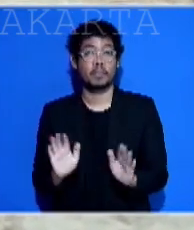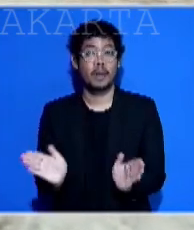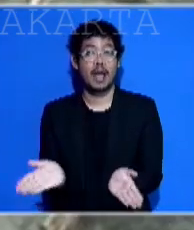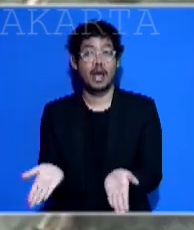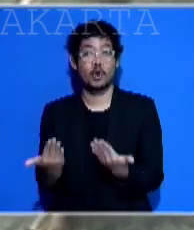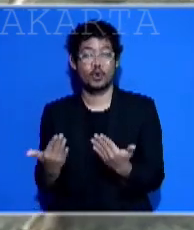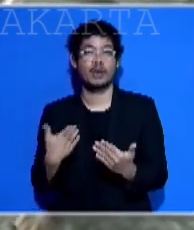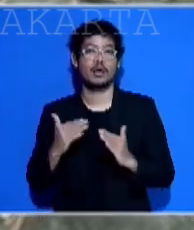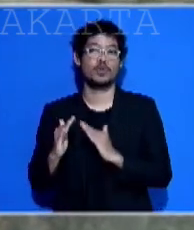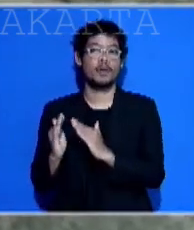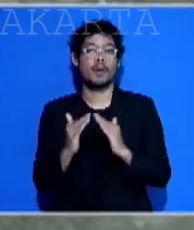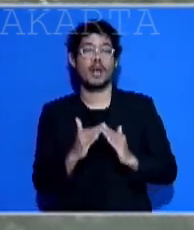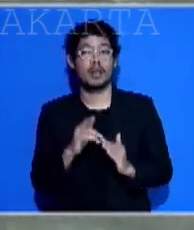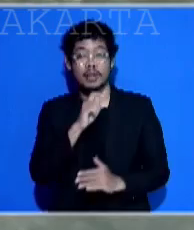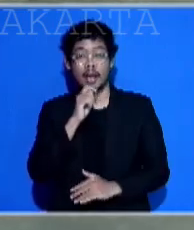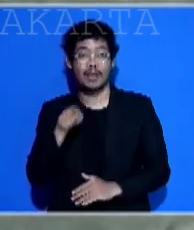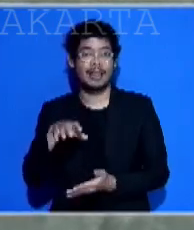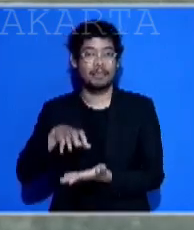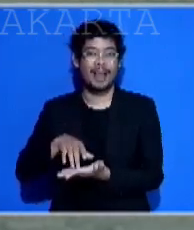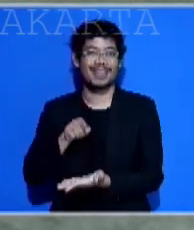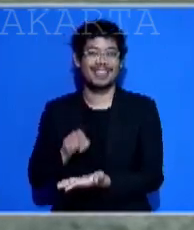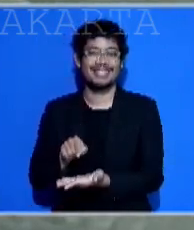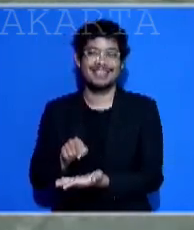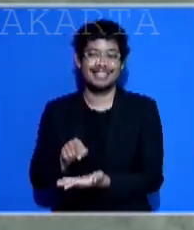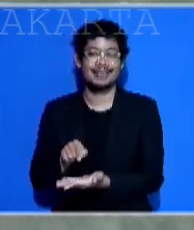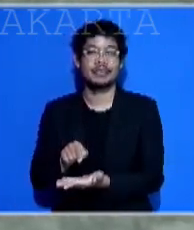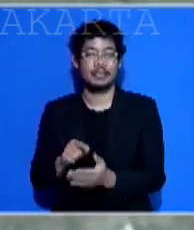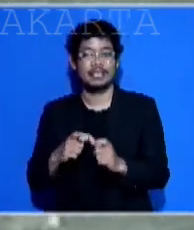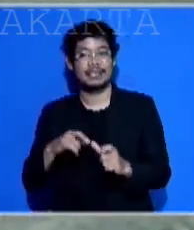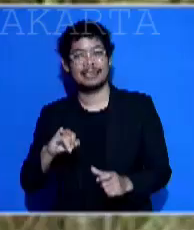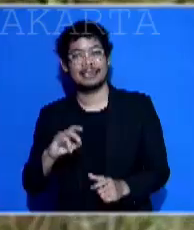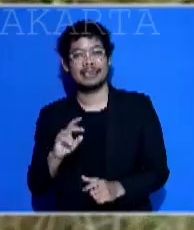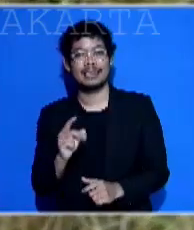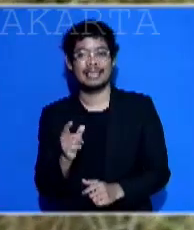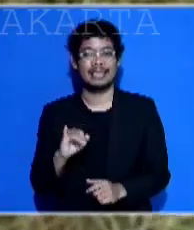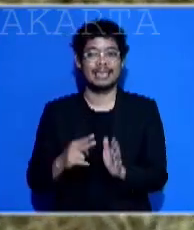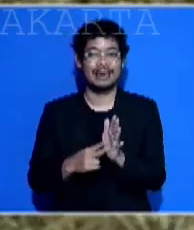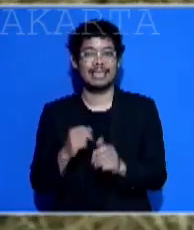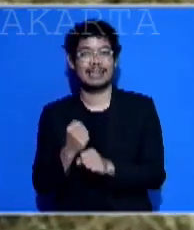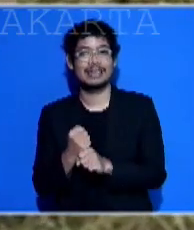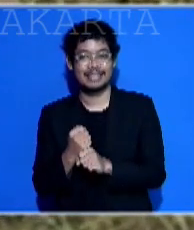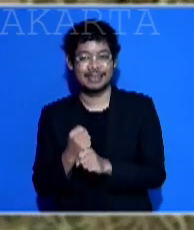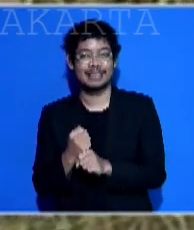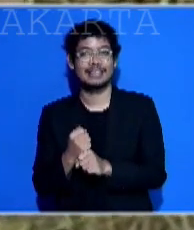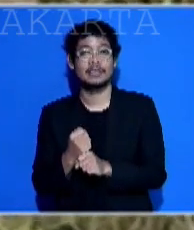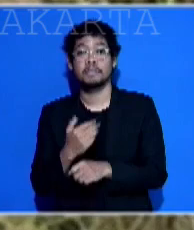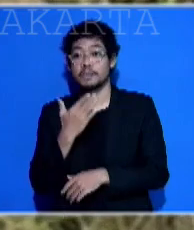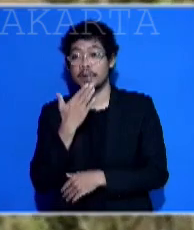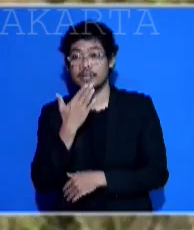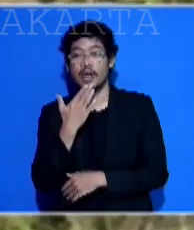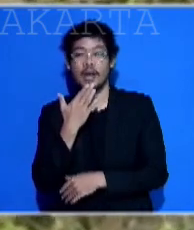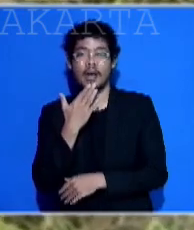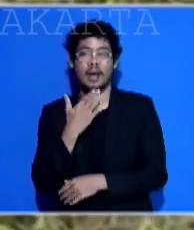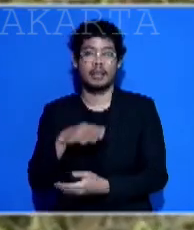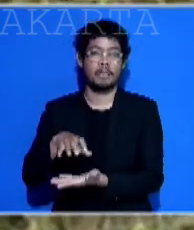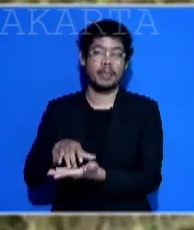selo menika nyambet dados tunggal ing antawisipun siring kilen lan waitan mergi. Lah wong sing kula niki